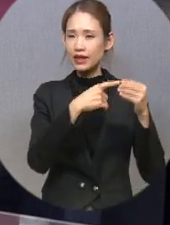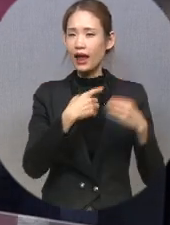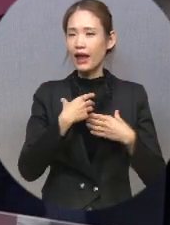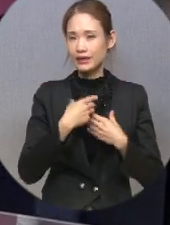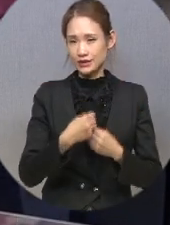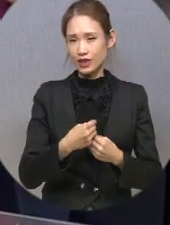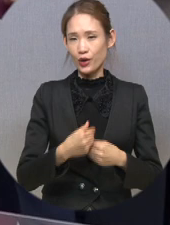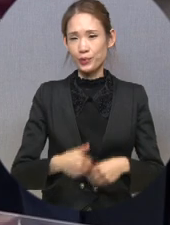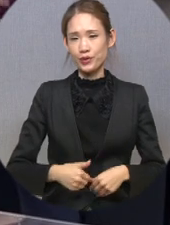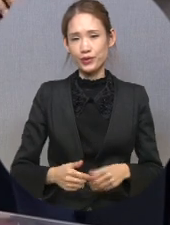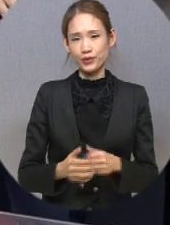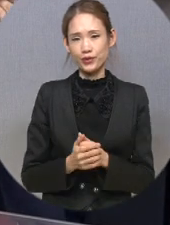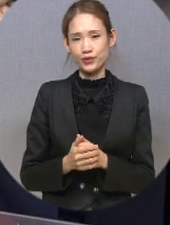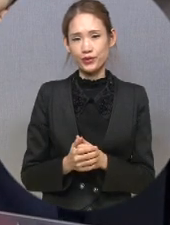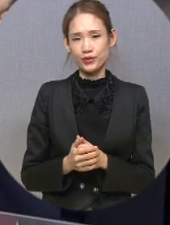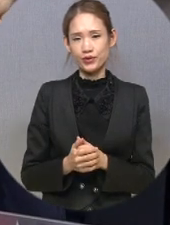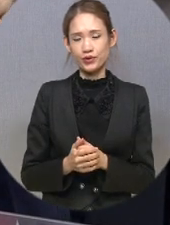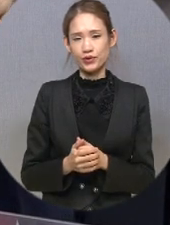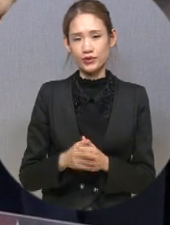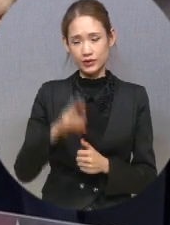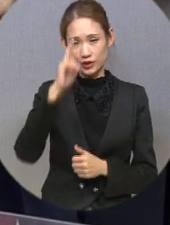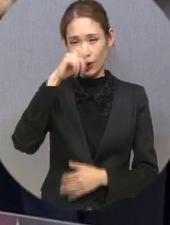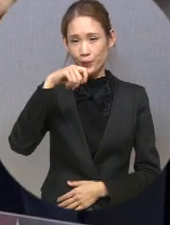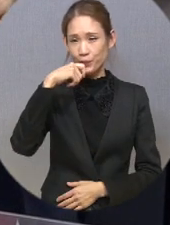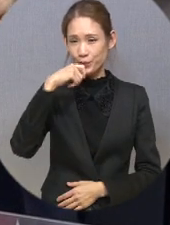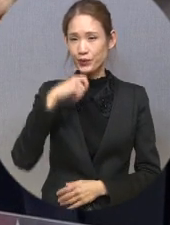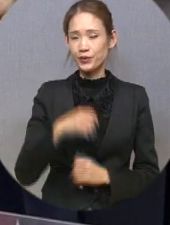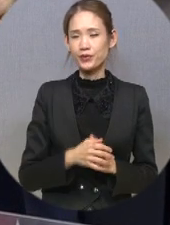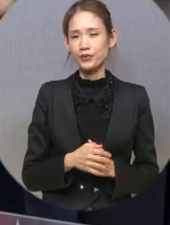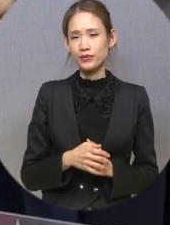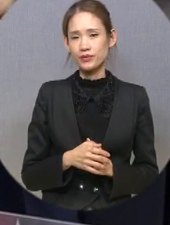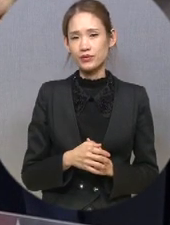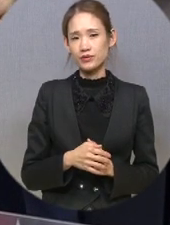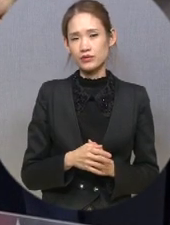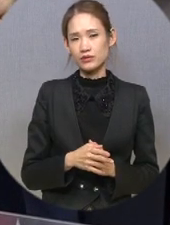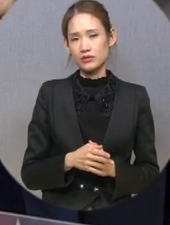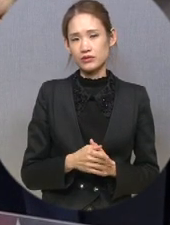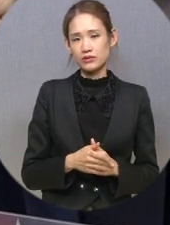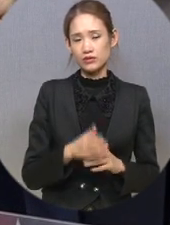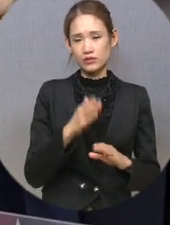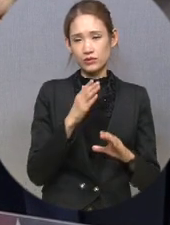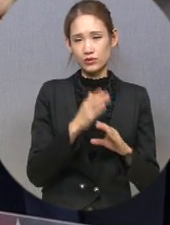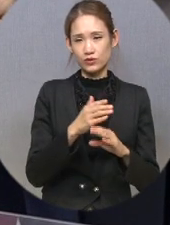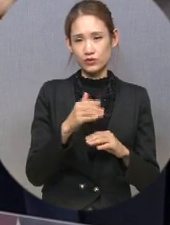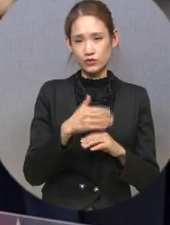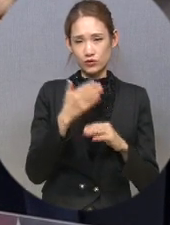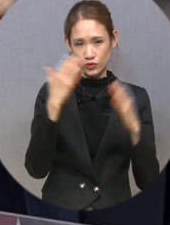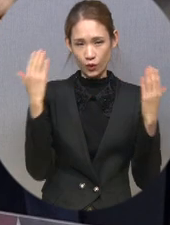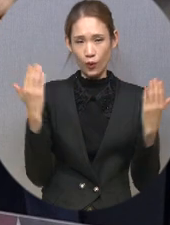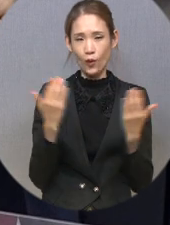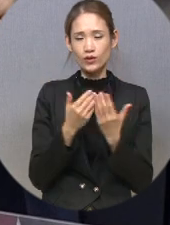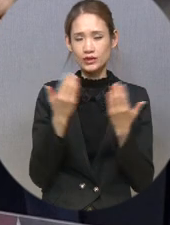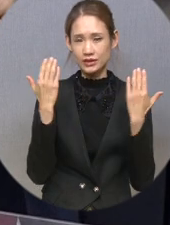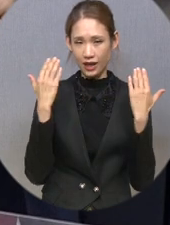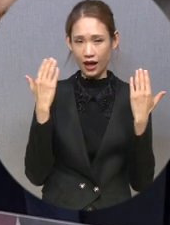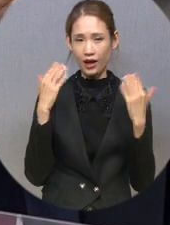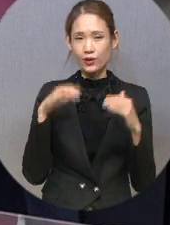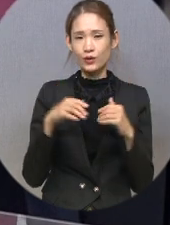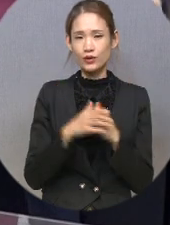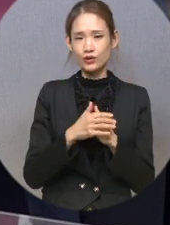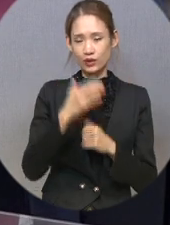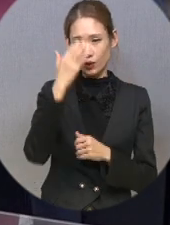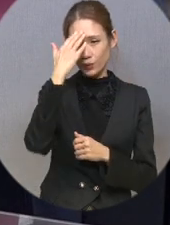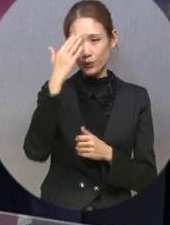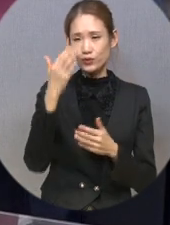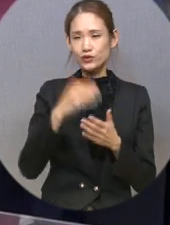다음에 점심은 이제 뭐 초, 중, 고, 등학교 모든 학교에서 소위